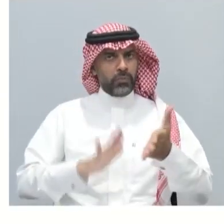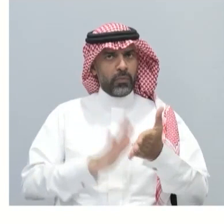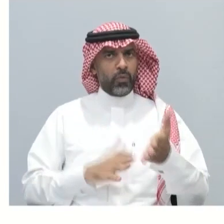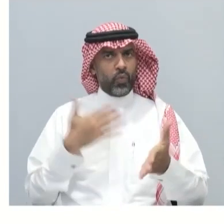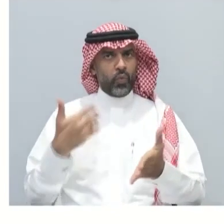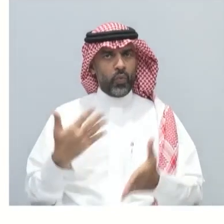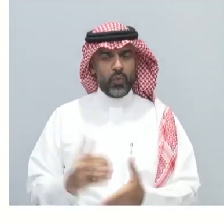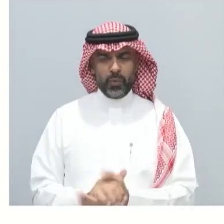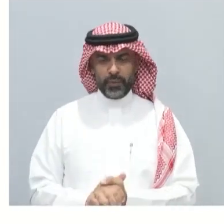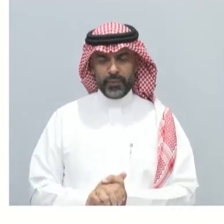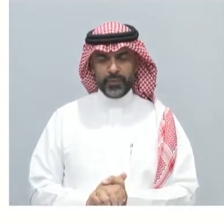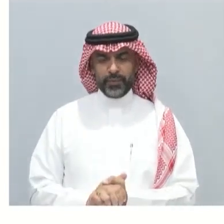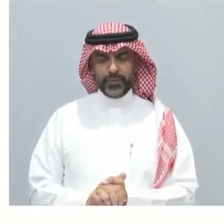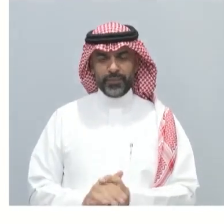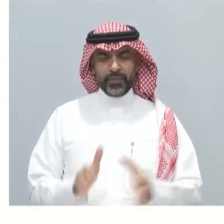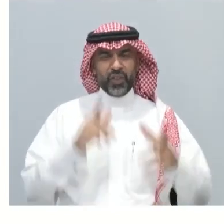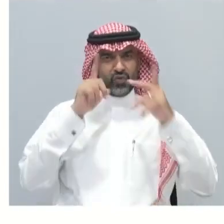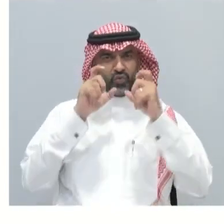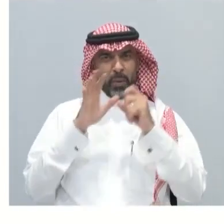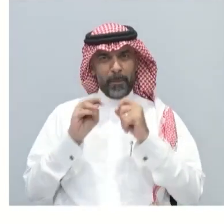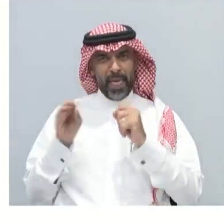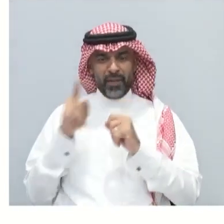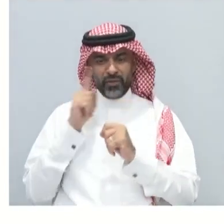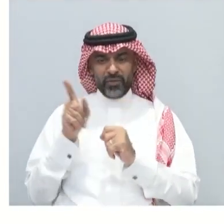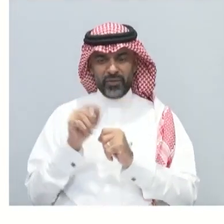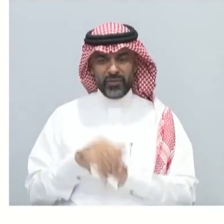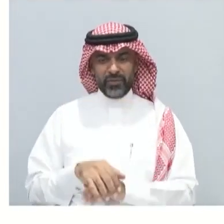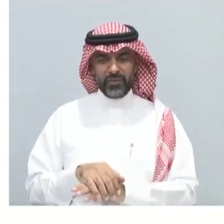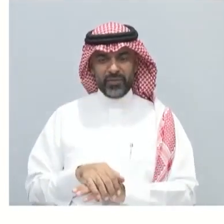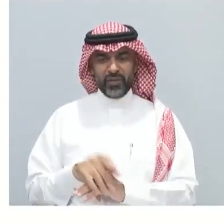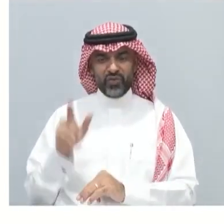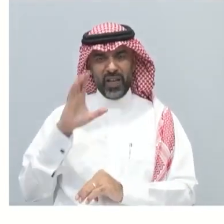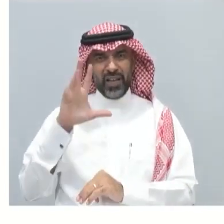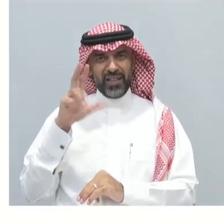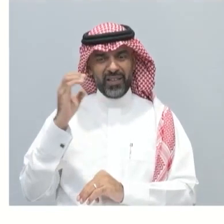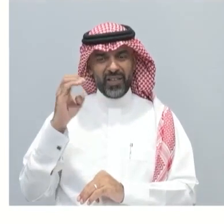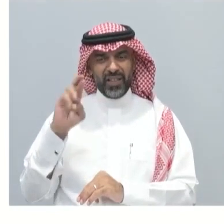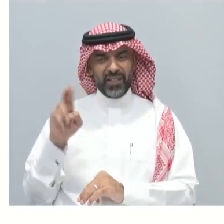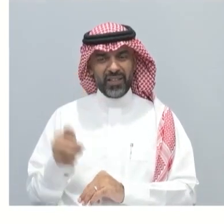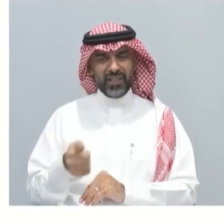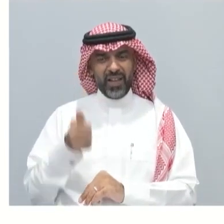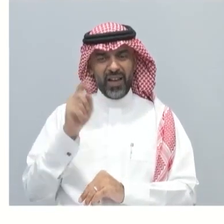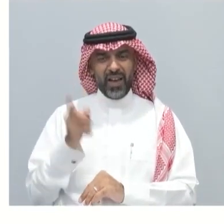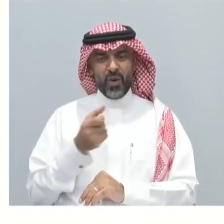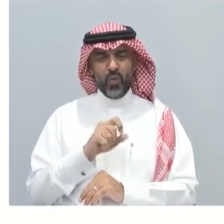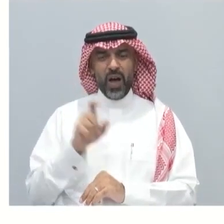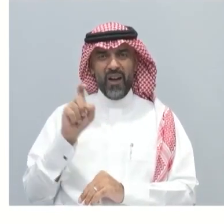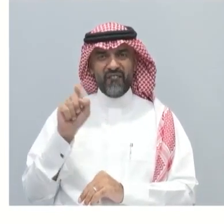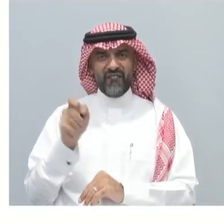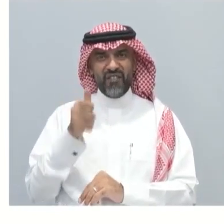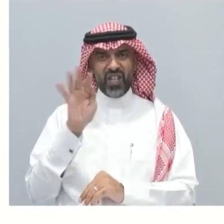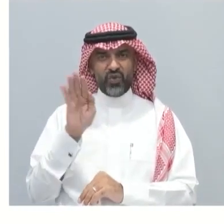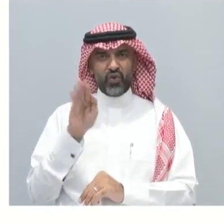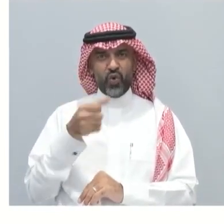جدا هنا بعض الصور للعقرب الجزار وايضا عقرب فاشون الاصفر وهنا